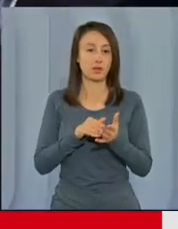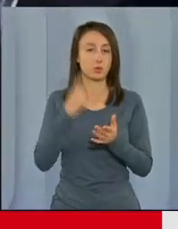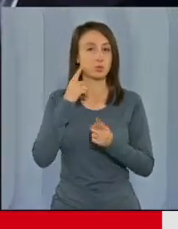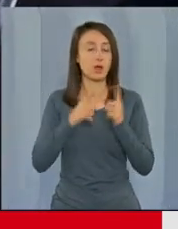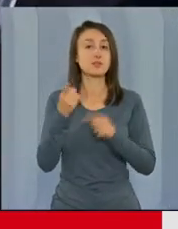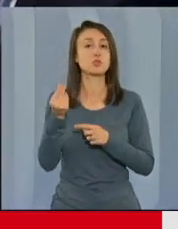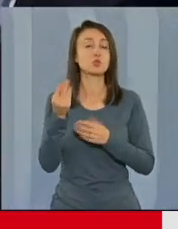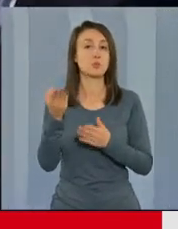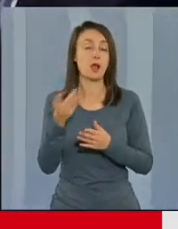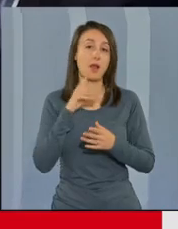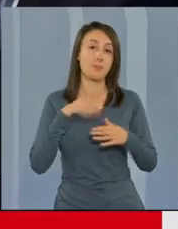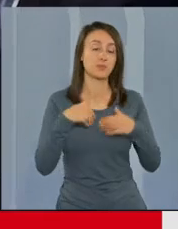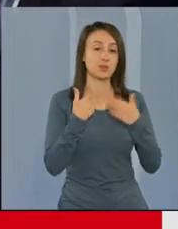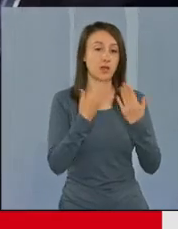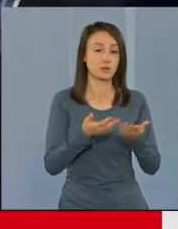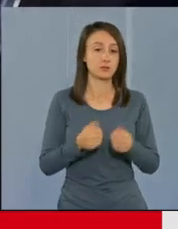suma.